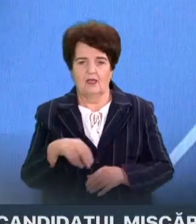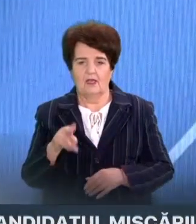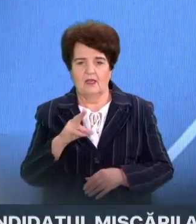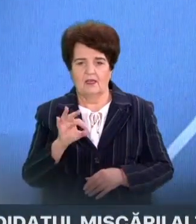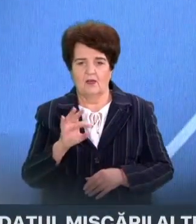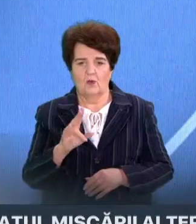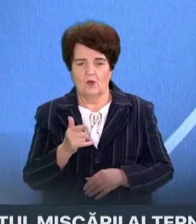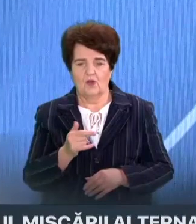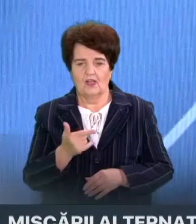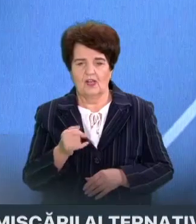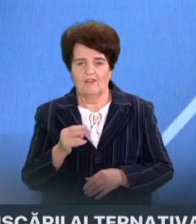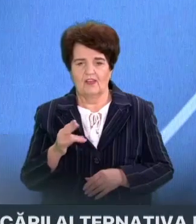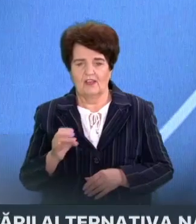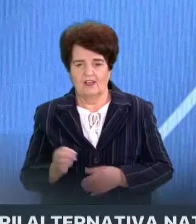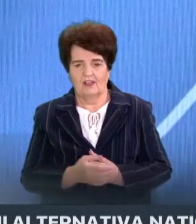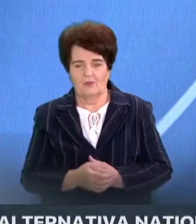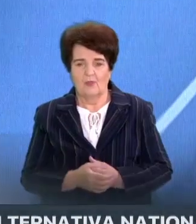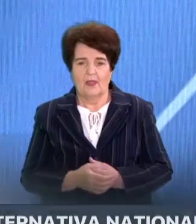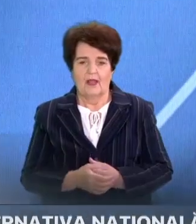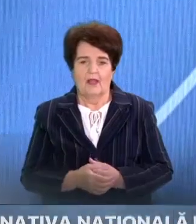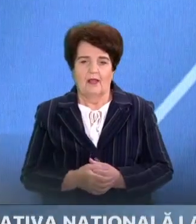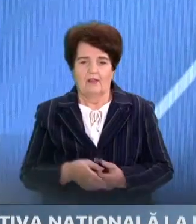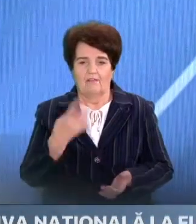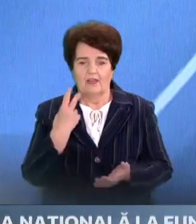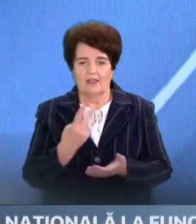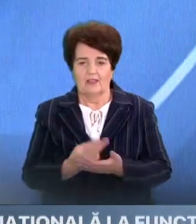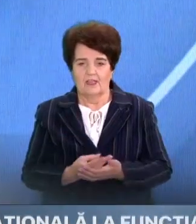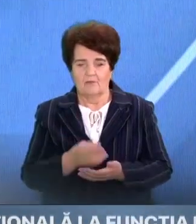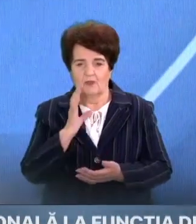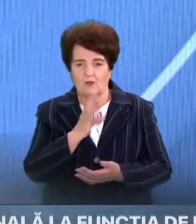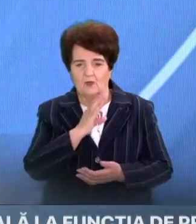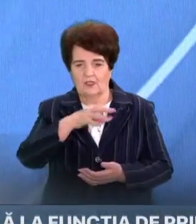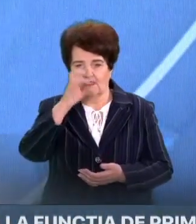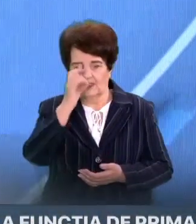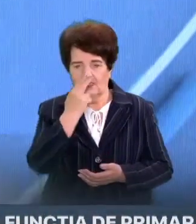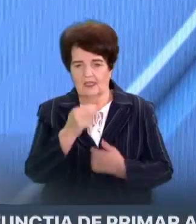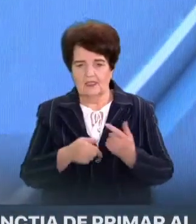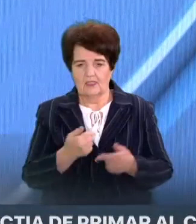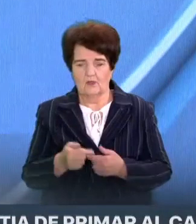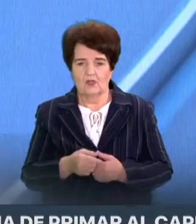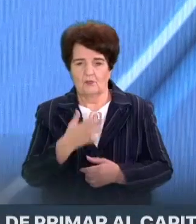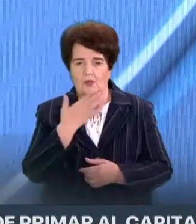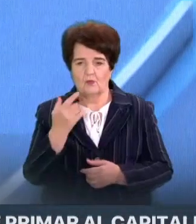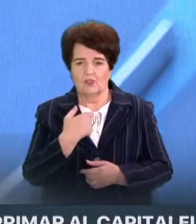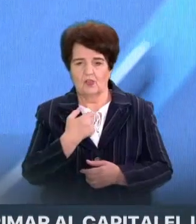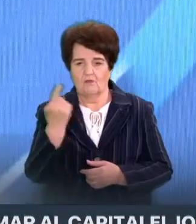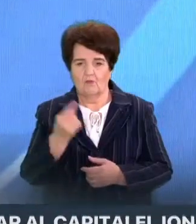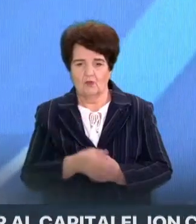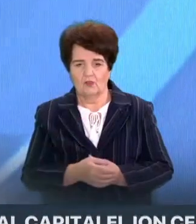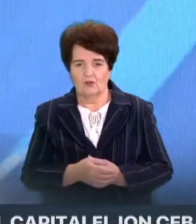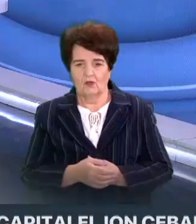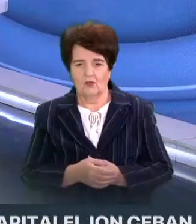a rezultatelor preliminare, vedem că în nordul țării, tradițional, cele mai multe voturi au mers